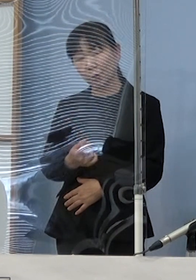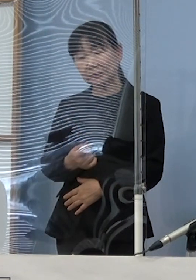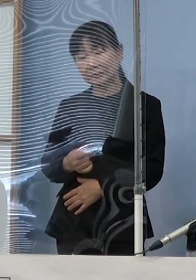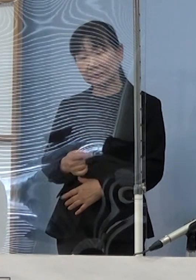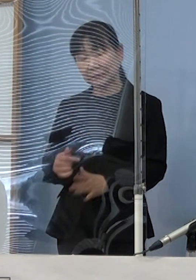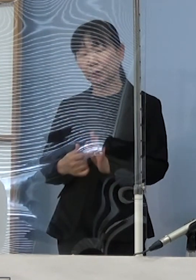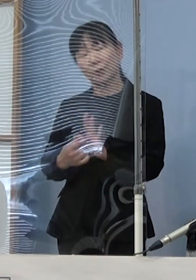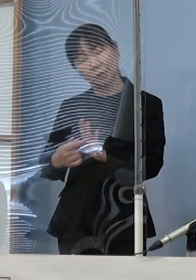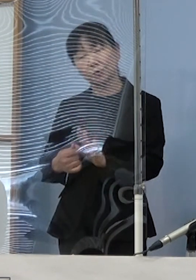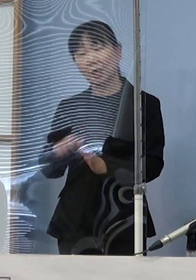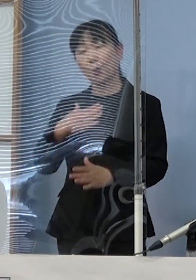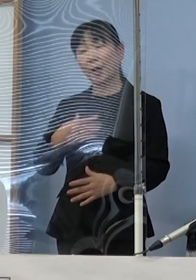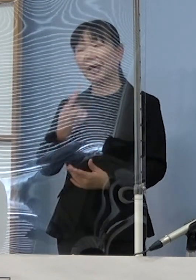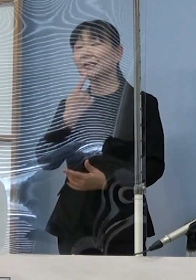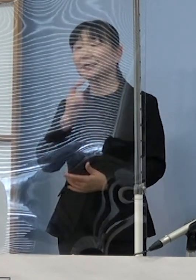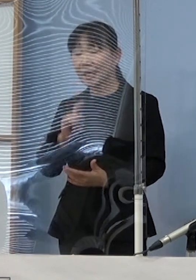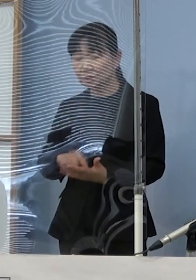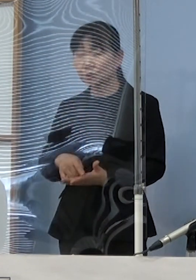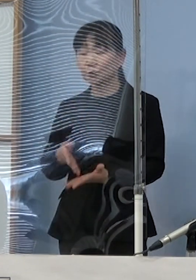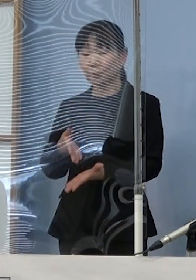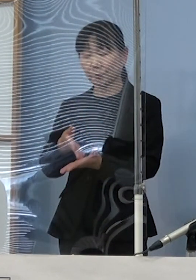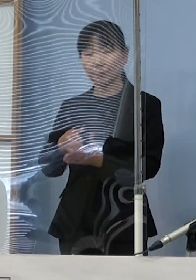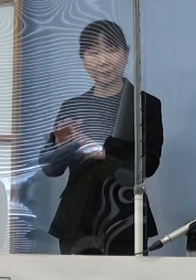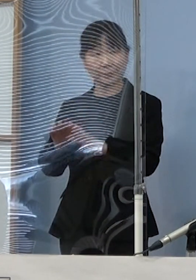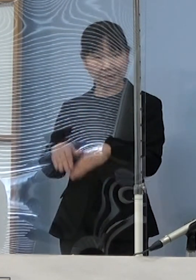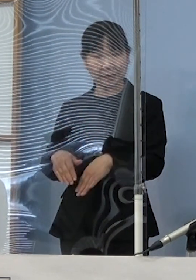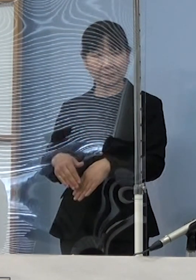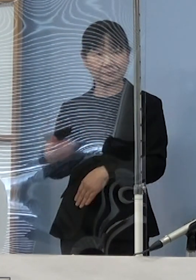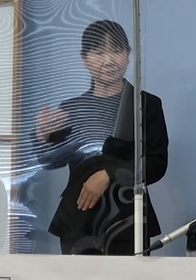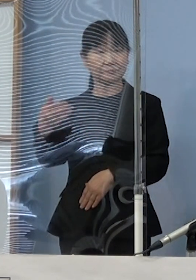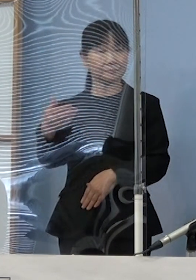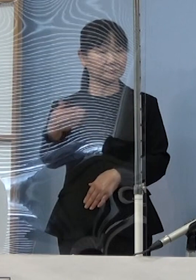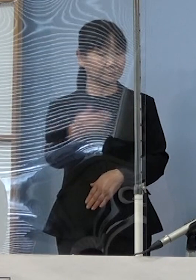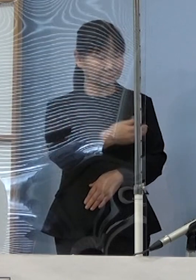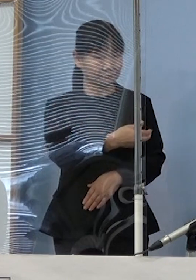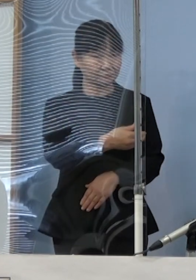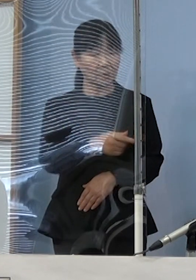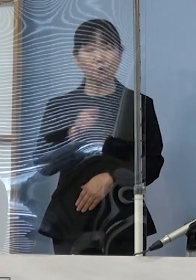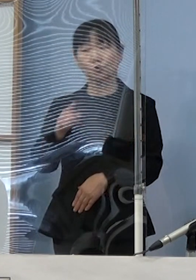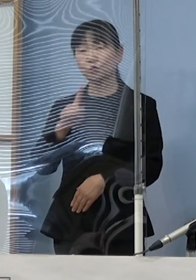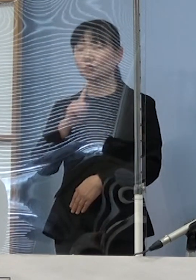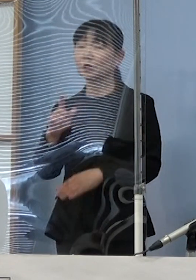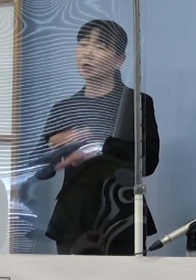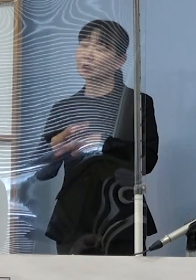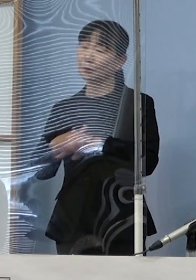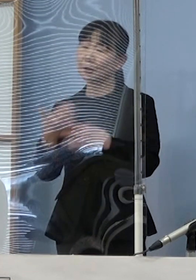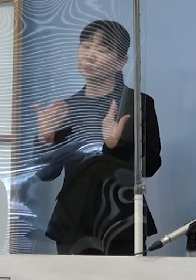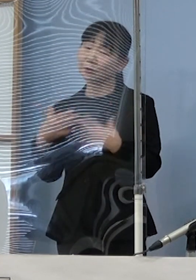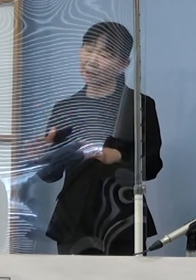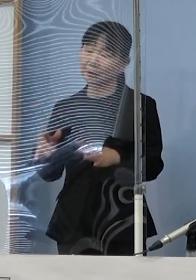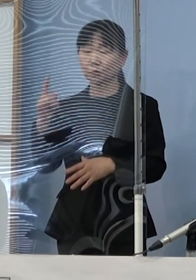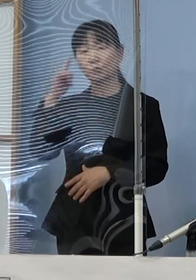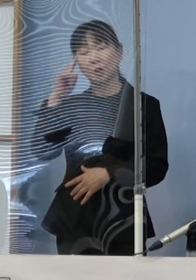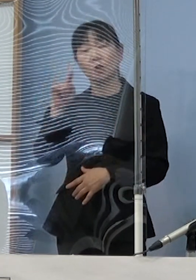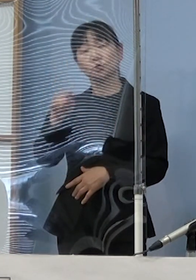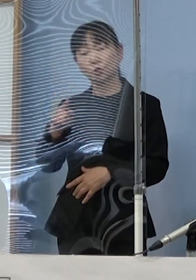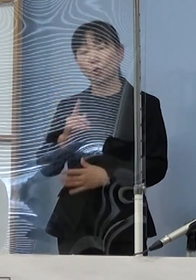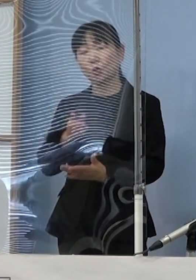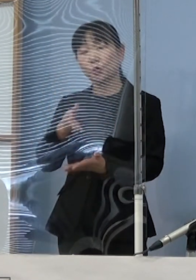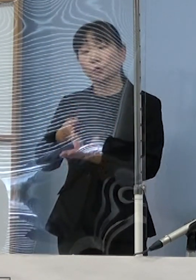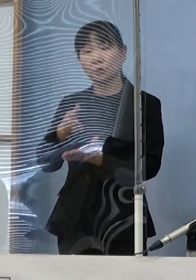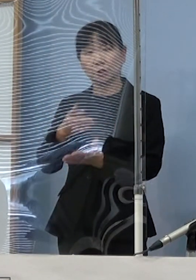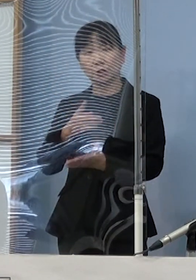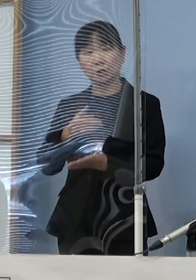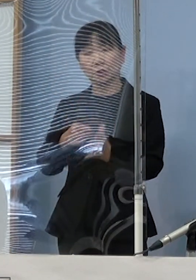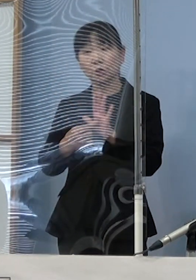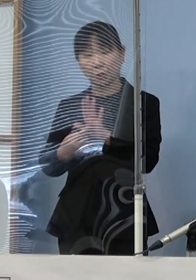現として分かりやすく申し上げた という、そういう言い方をする必要はなかったと思うんですけども、そういう表現は適切だったと思